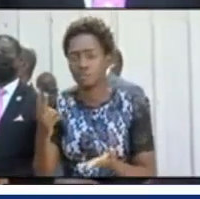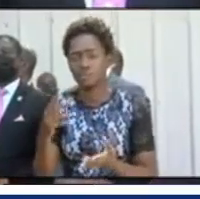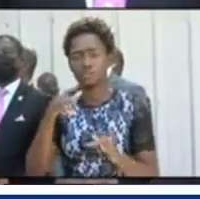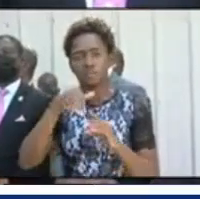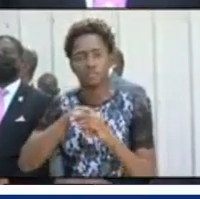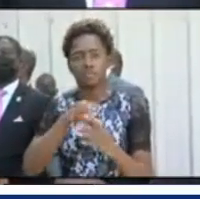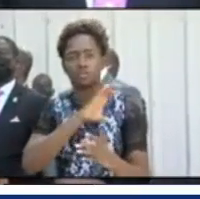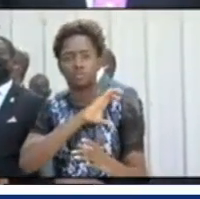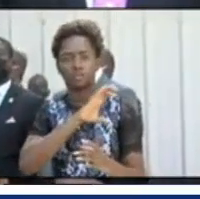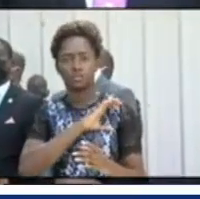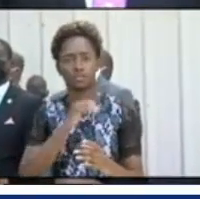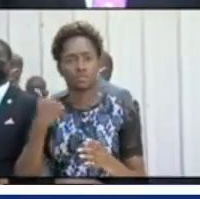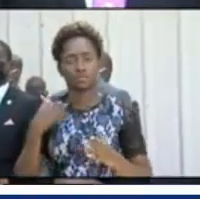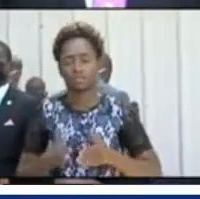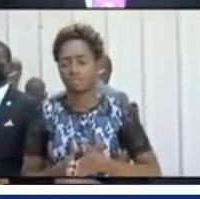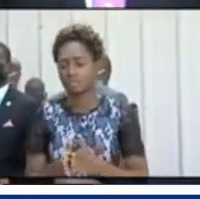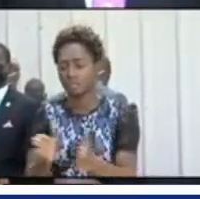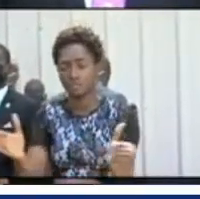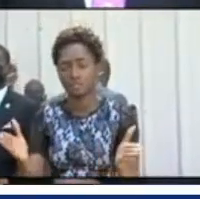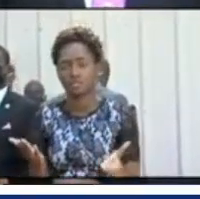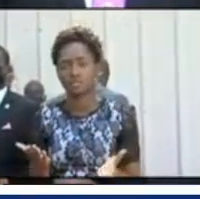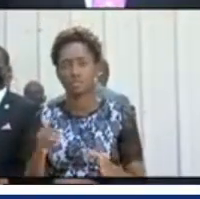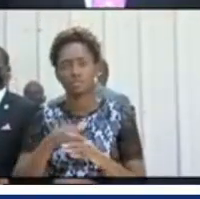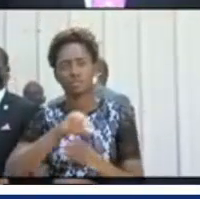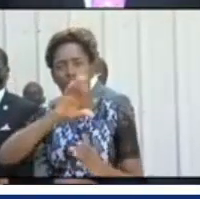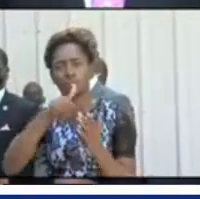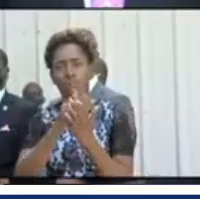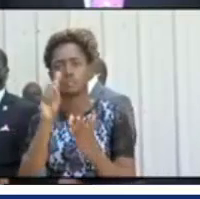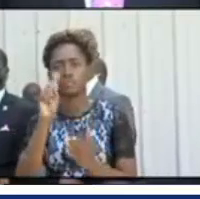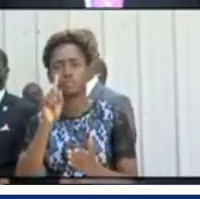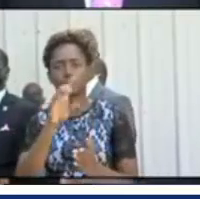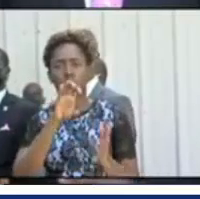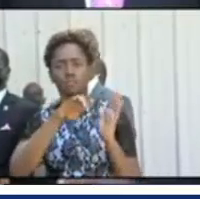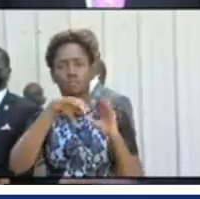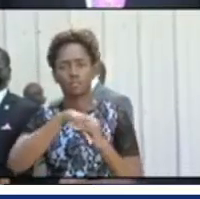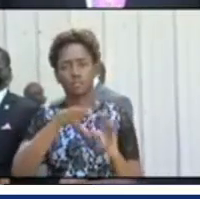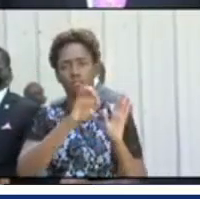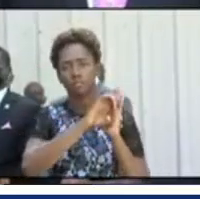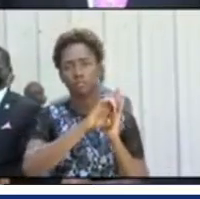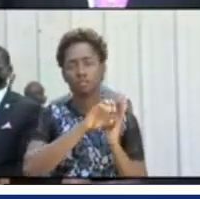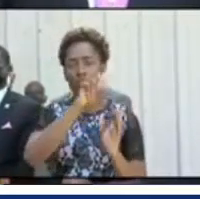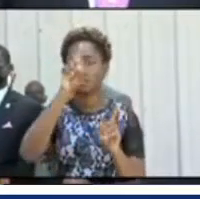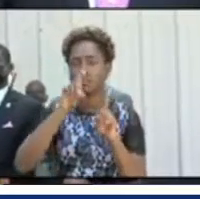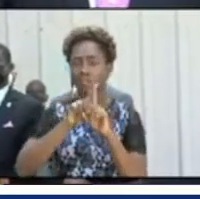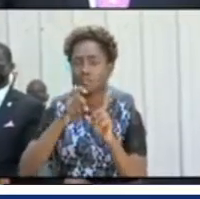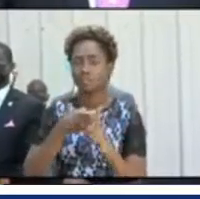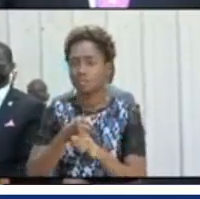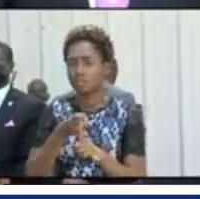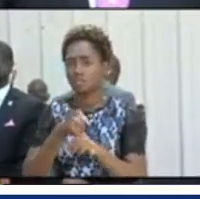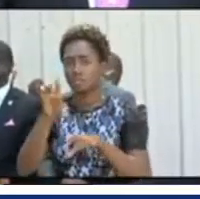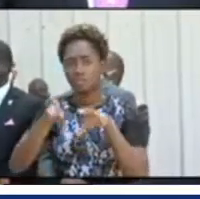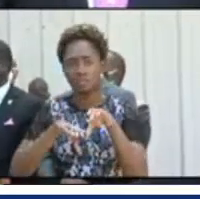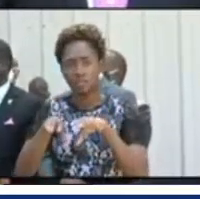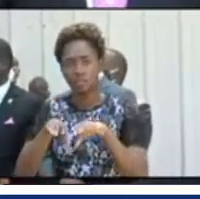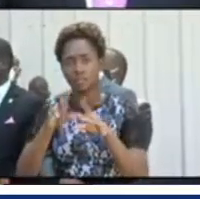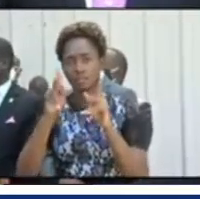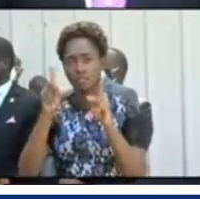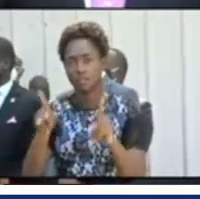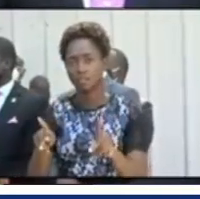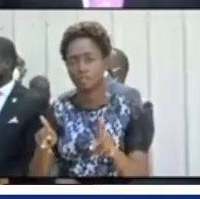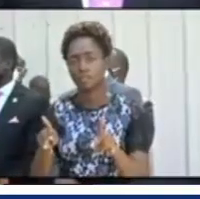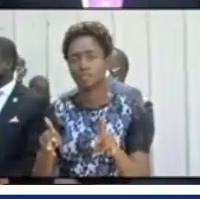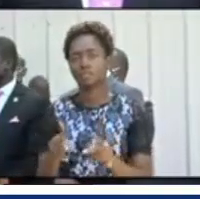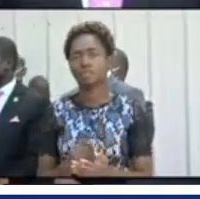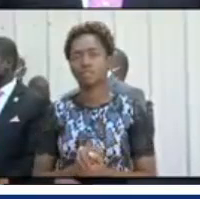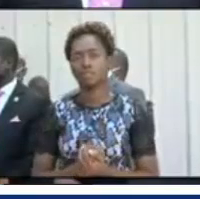il y a inspection générale dans tout l'autre côté dans l'état tout là on des ordres qui fait monde qui fait